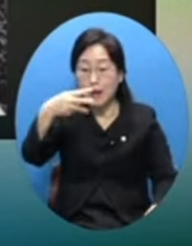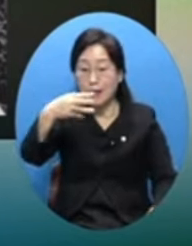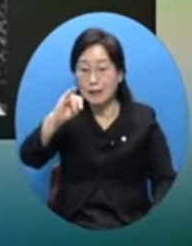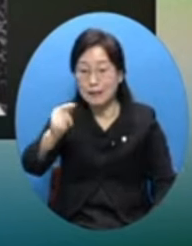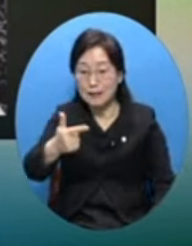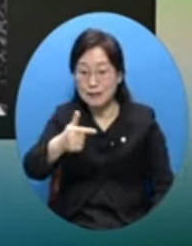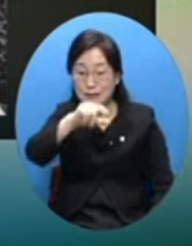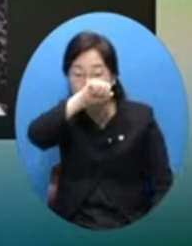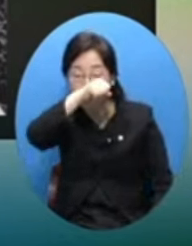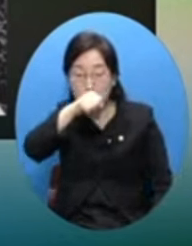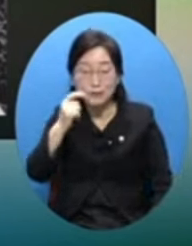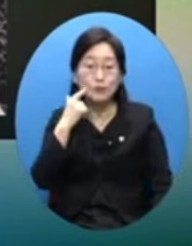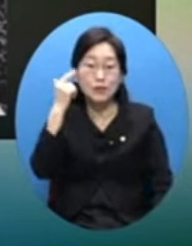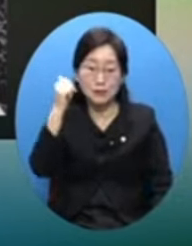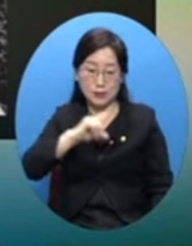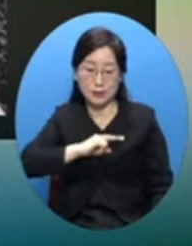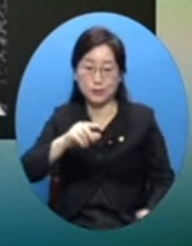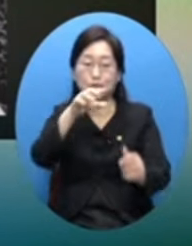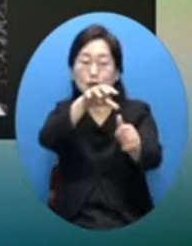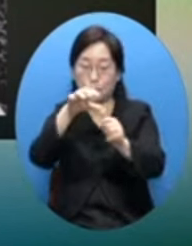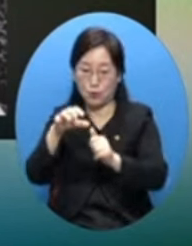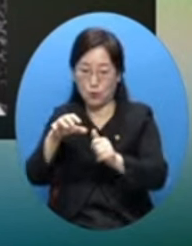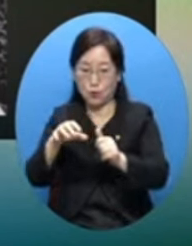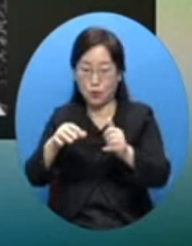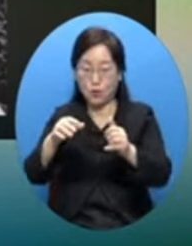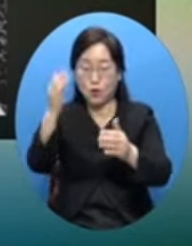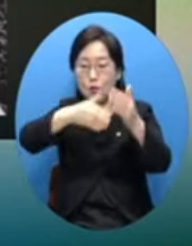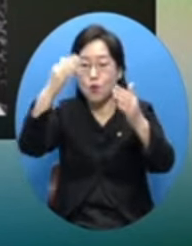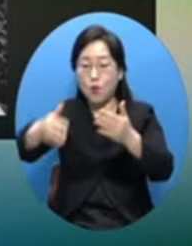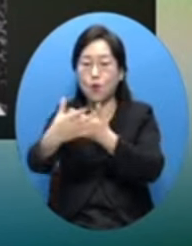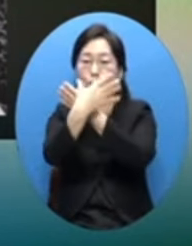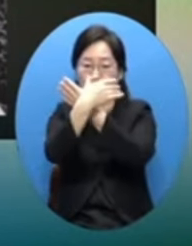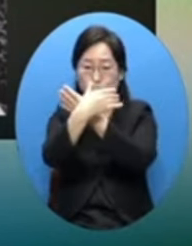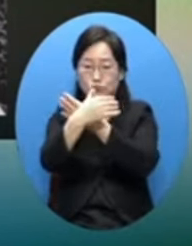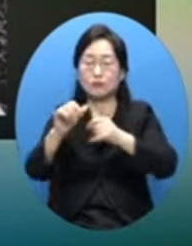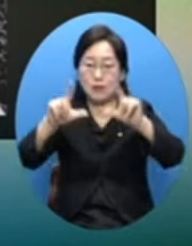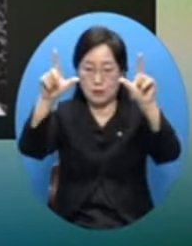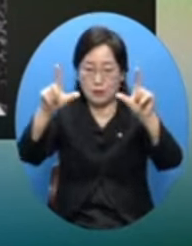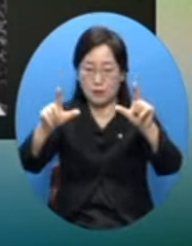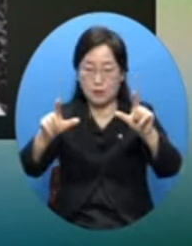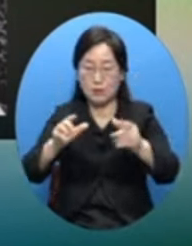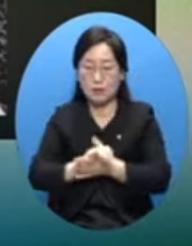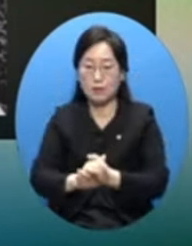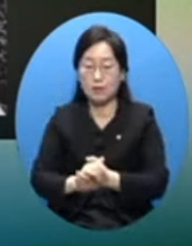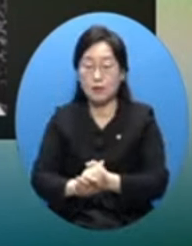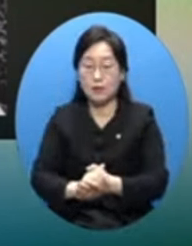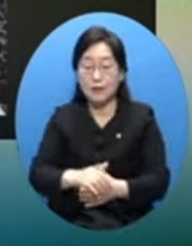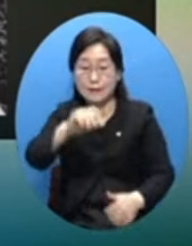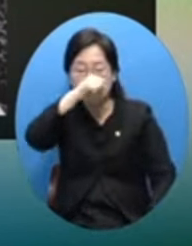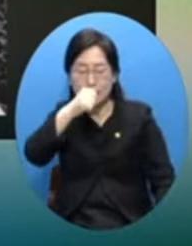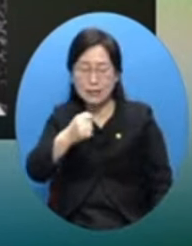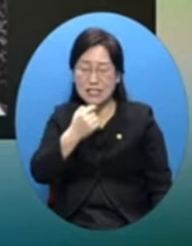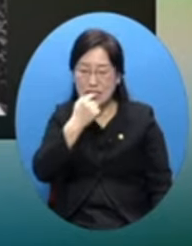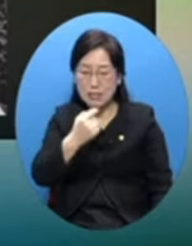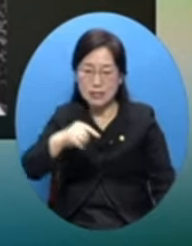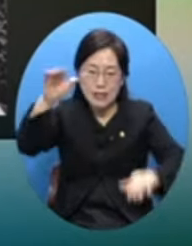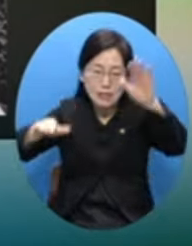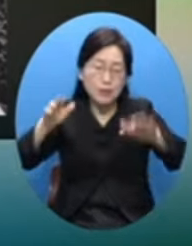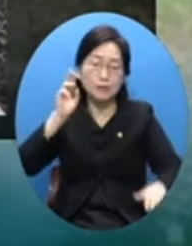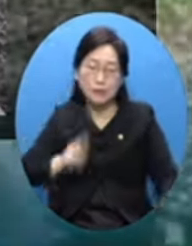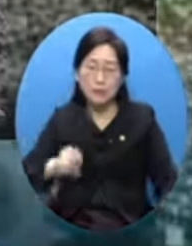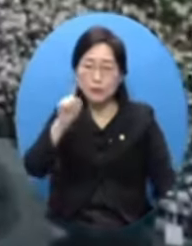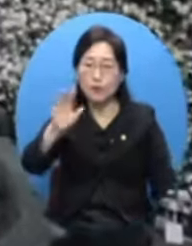기념 유일로 전국 해 공유를 지키고 있는데 흑백 차별이 심한 그때